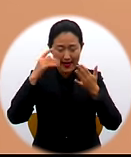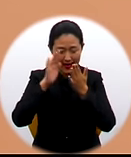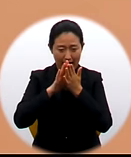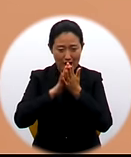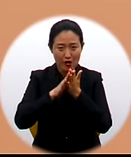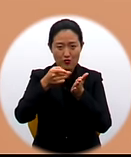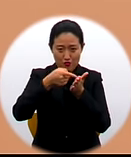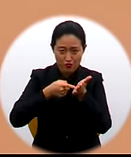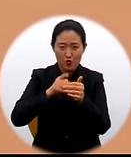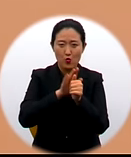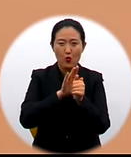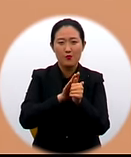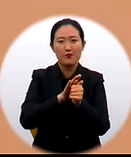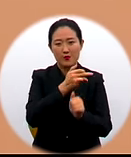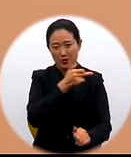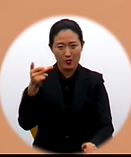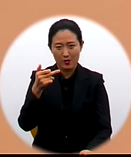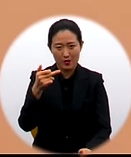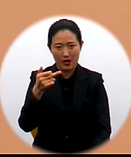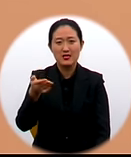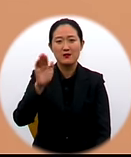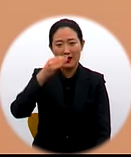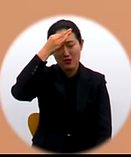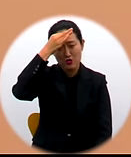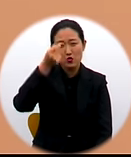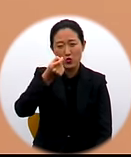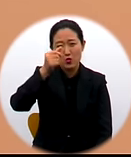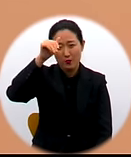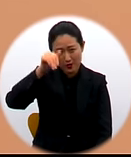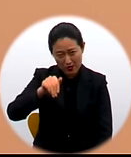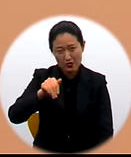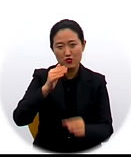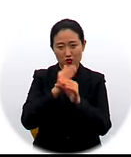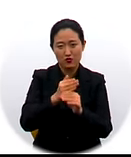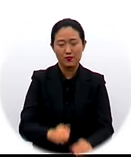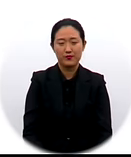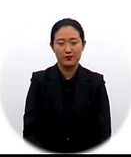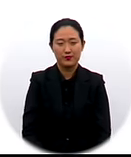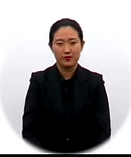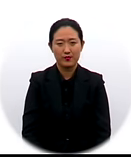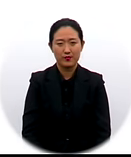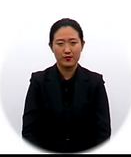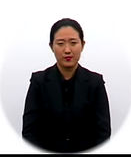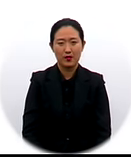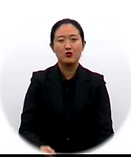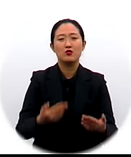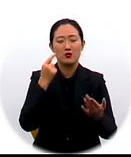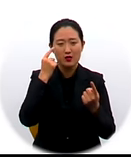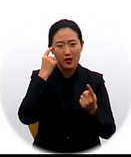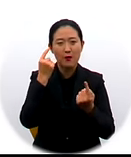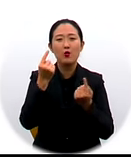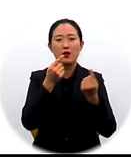중요도가 조금씩은 변화하고 있는 것이기도 합니다. 그리고 생각보다 중요한 게 태도예요. 태도라고 하면 인적성이라고 할 수